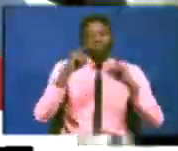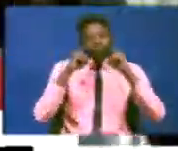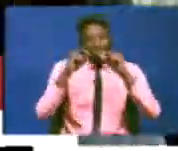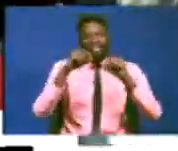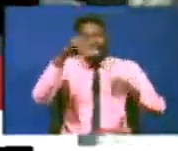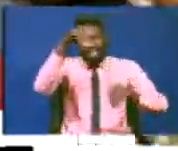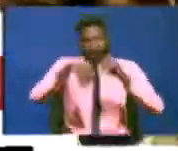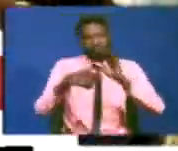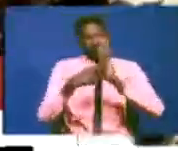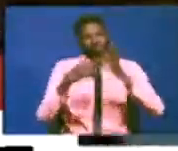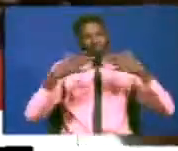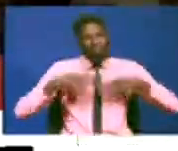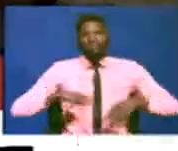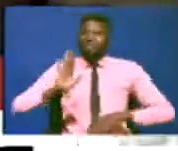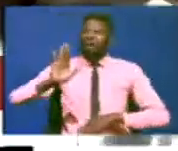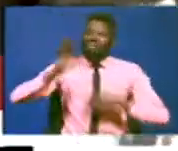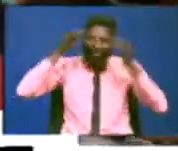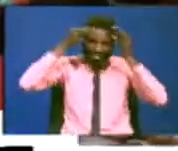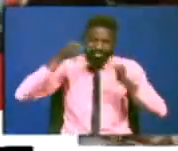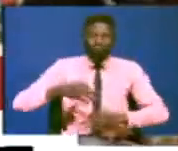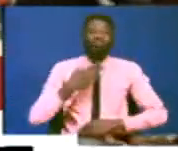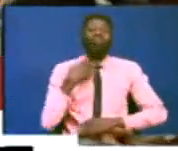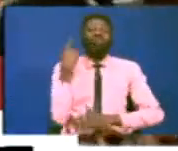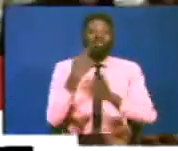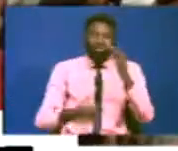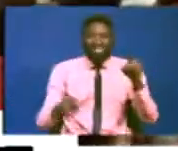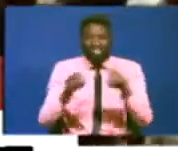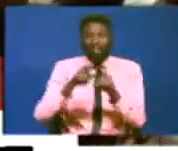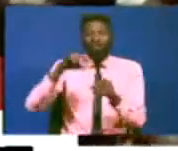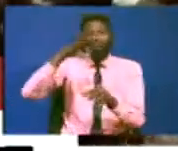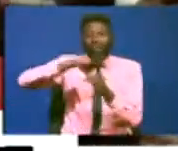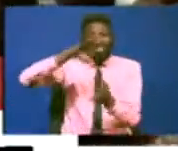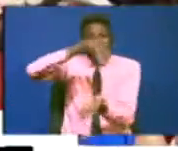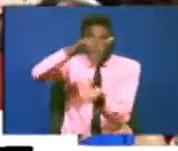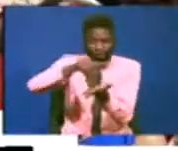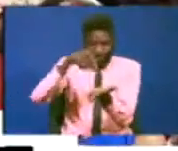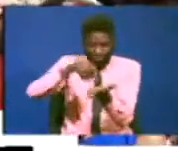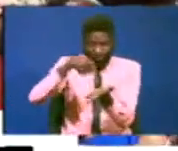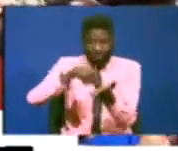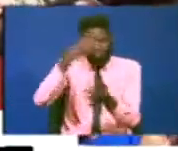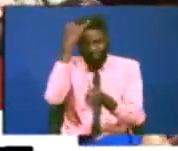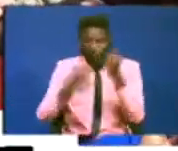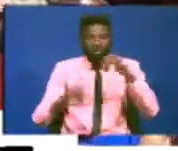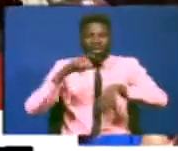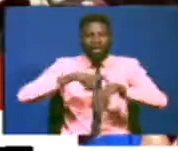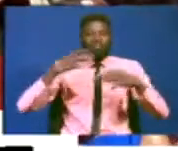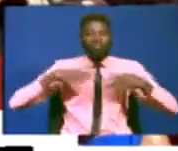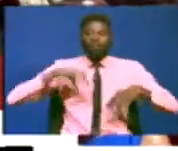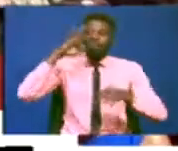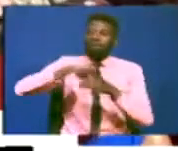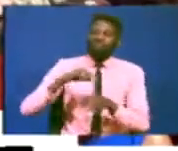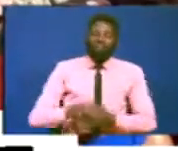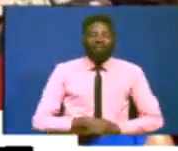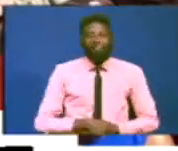of the people and are decided at the various polling stations once Kenyans cast their ballot. IEBC haichagui